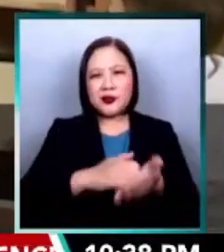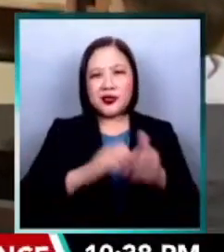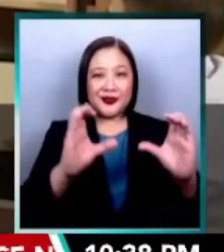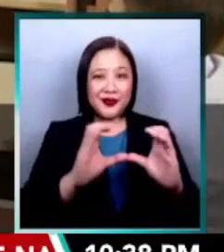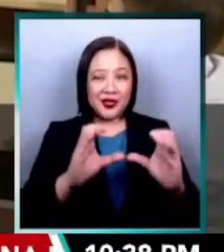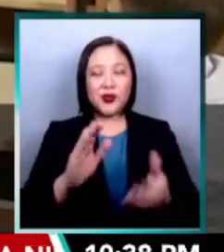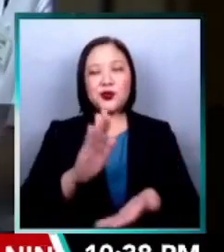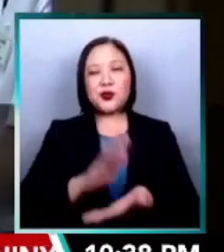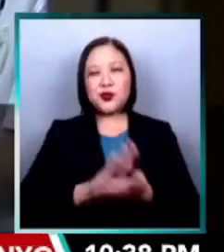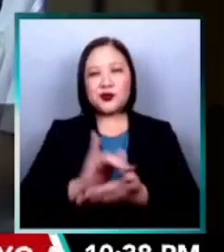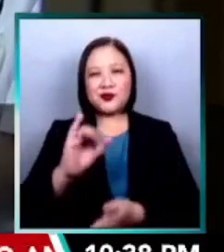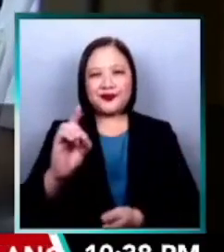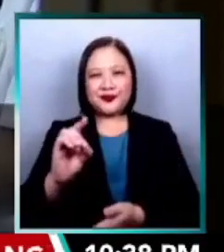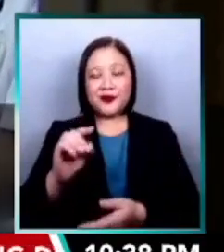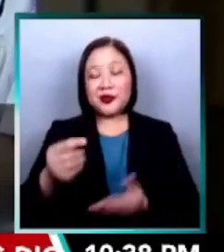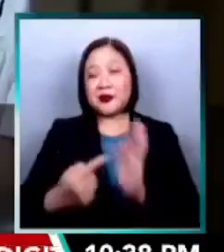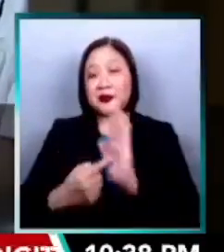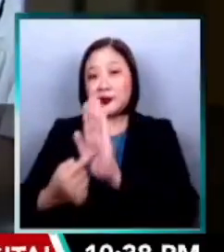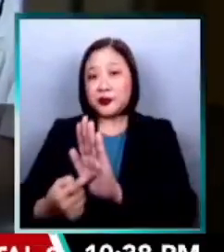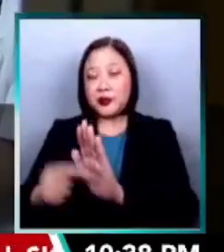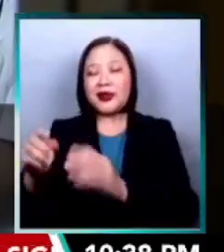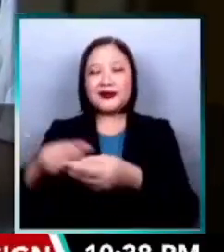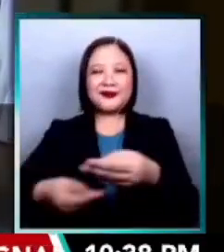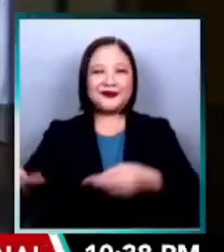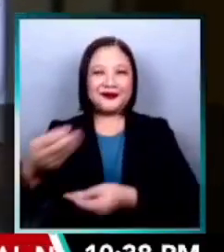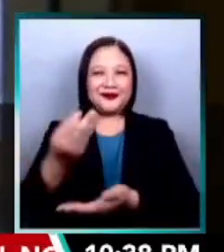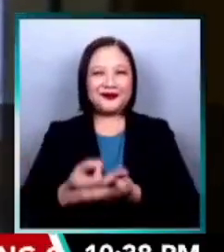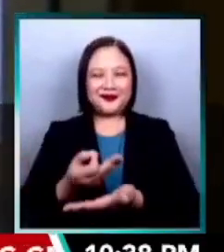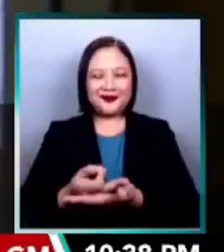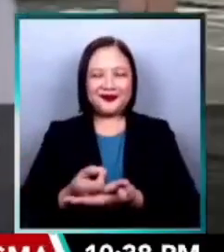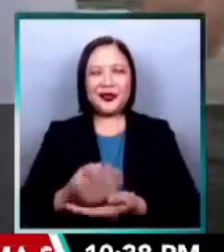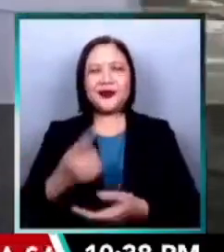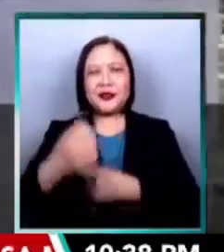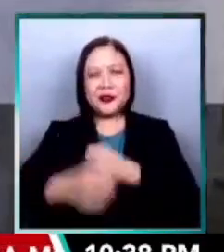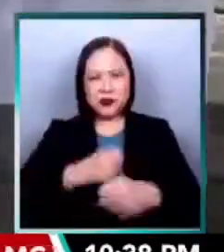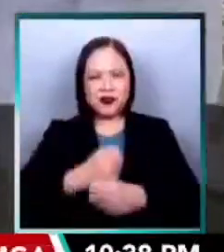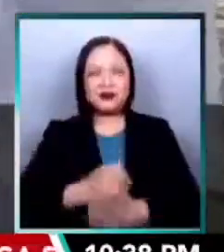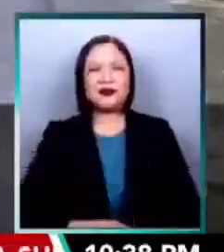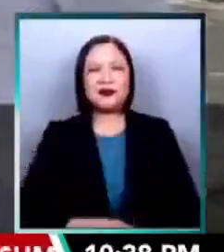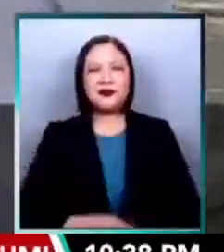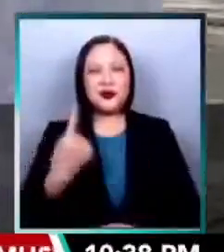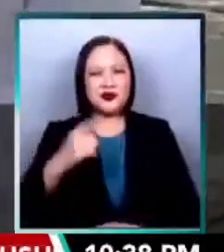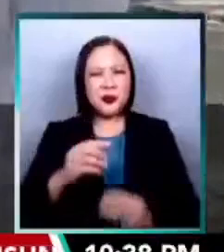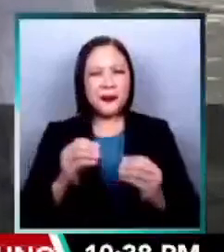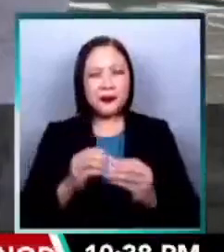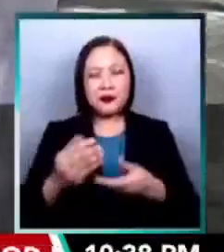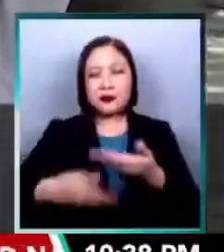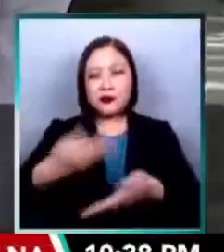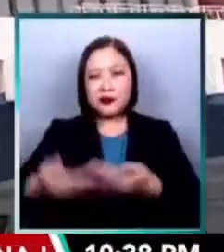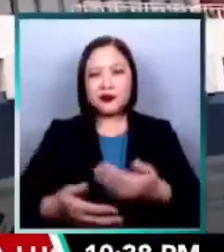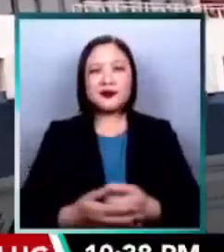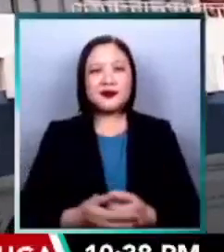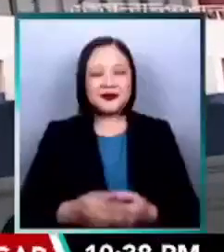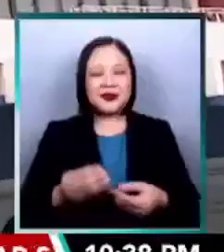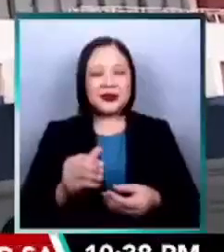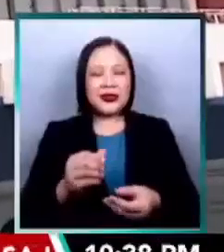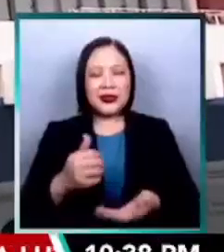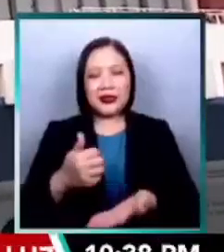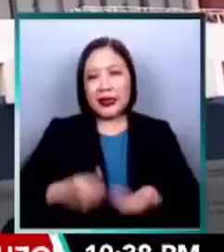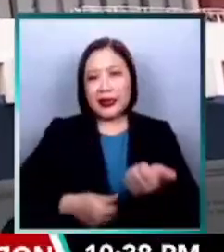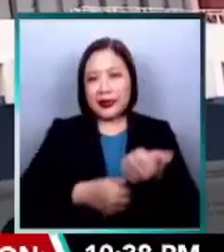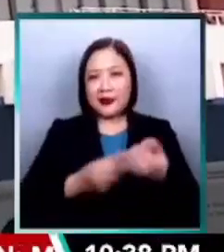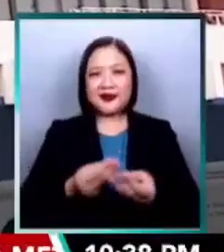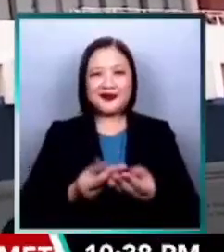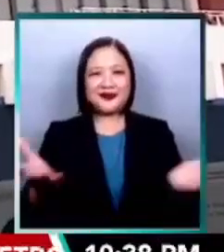pagkuha ng ayuda na ibibigay kada school year. Hakbang daw ito para mas mapadali ang proseso ng aid distribution. Inihahanda na